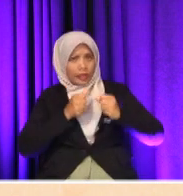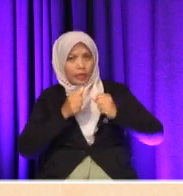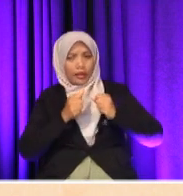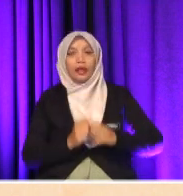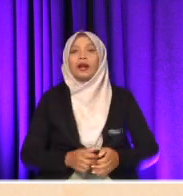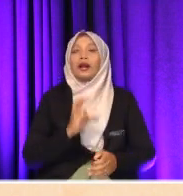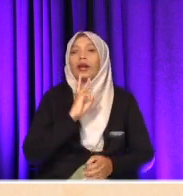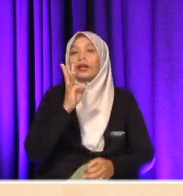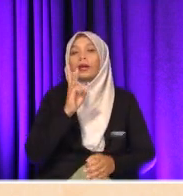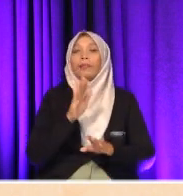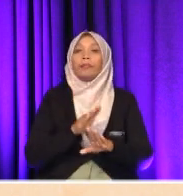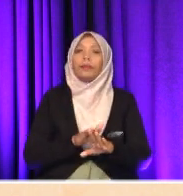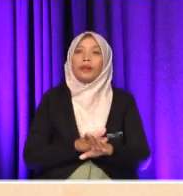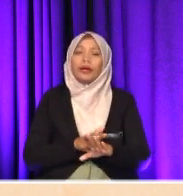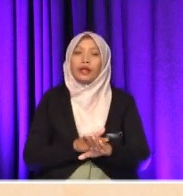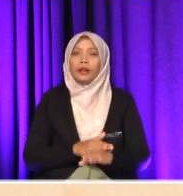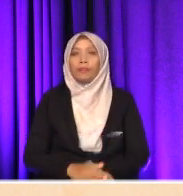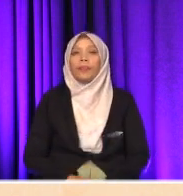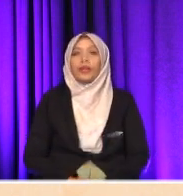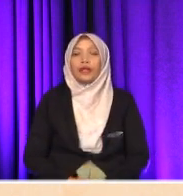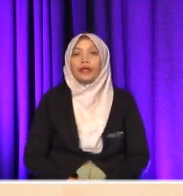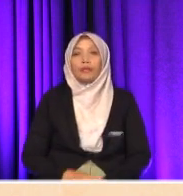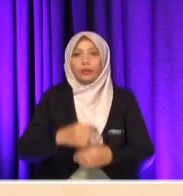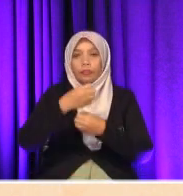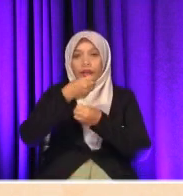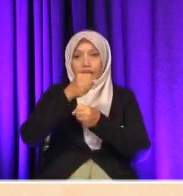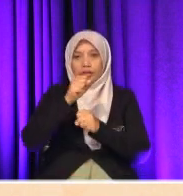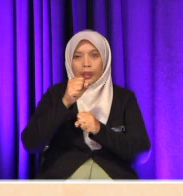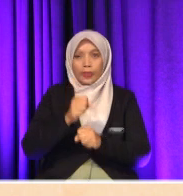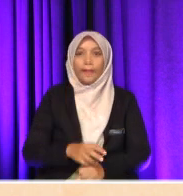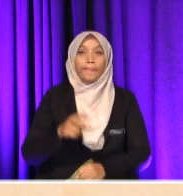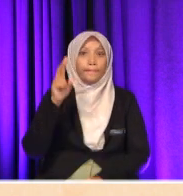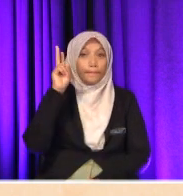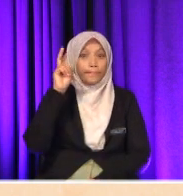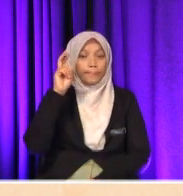perlahan pengguna perlu memasang pump Air